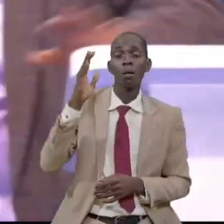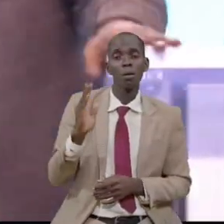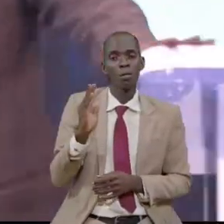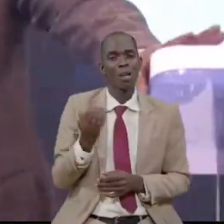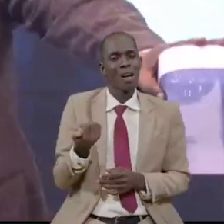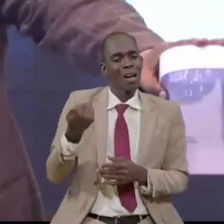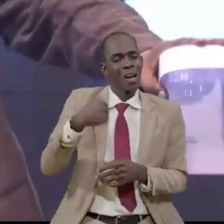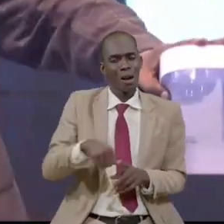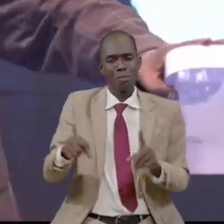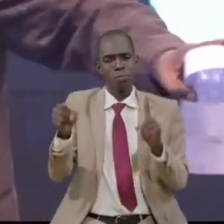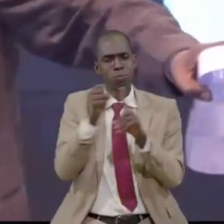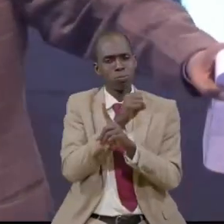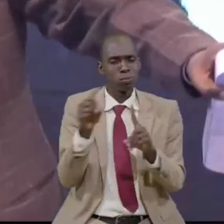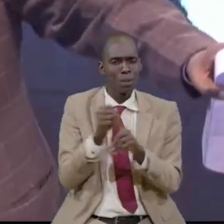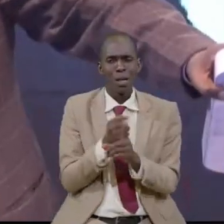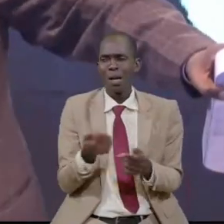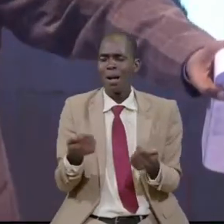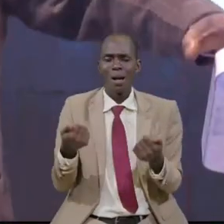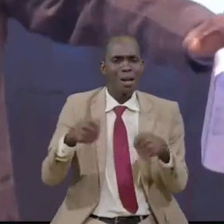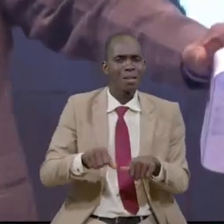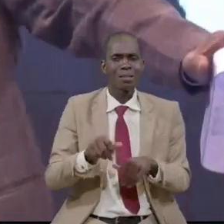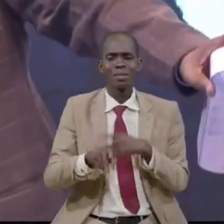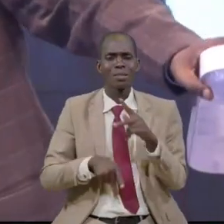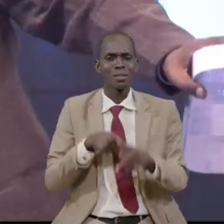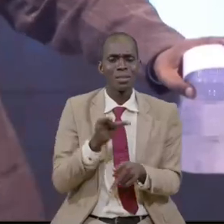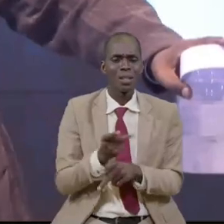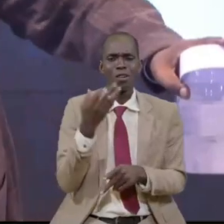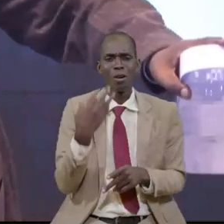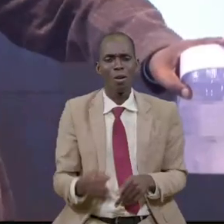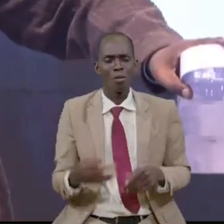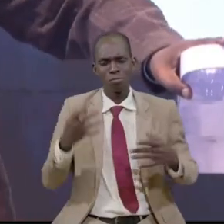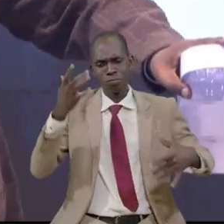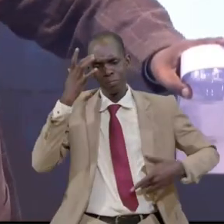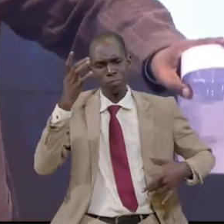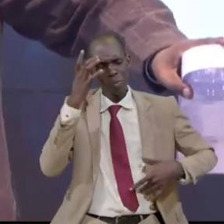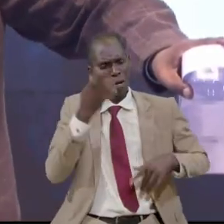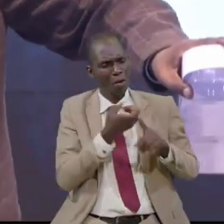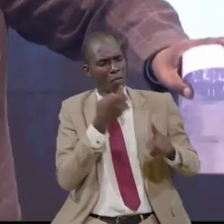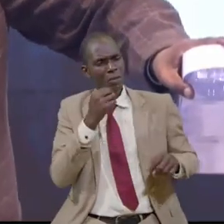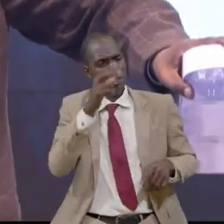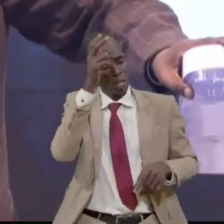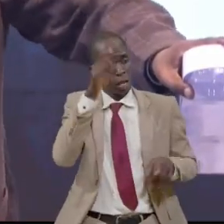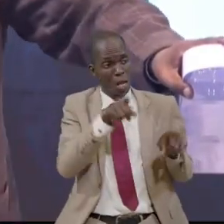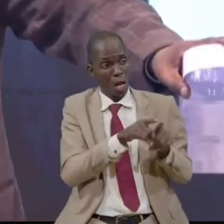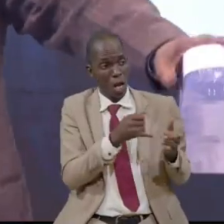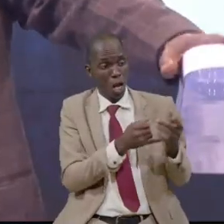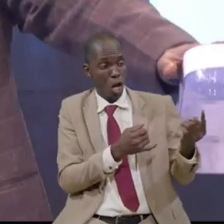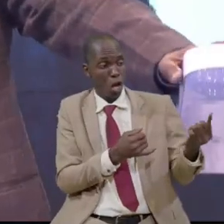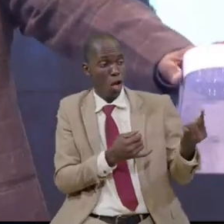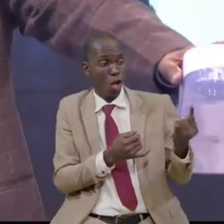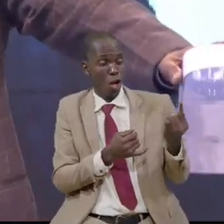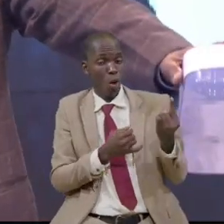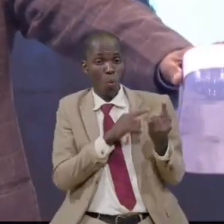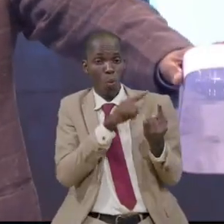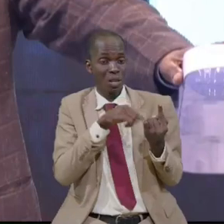Une attaque ou toute affection du diable, comme cela vient arriver à